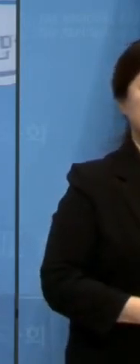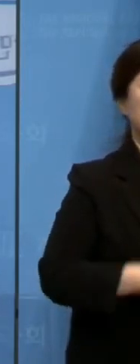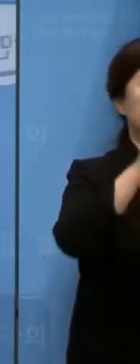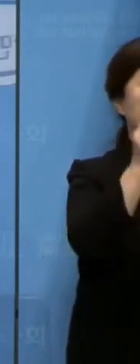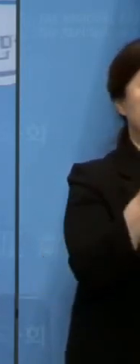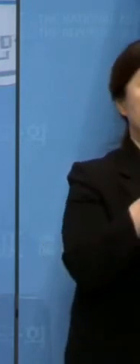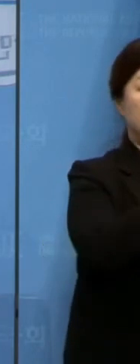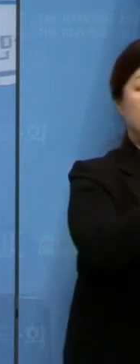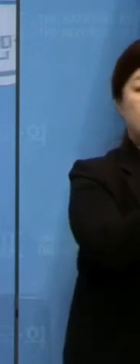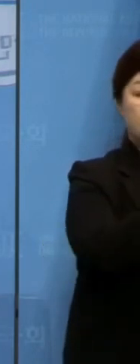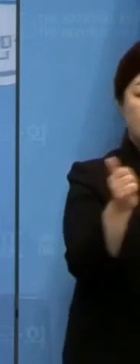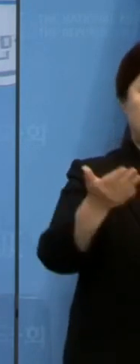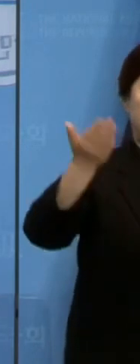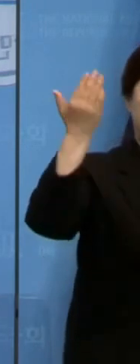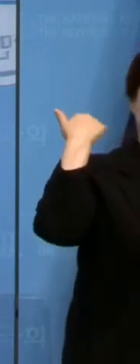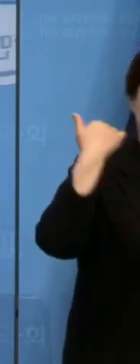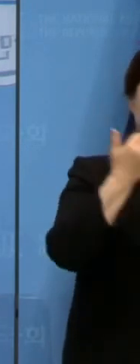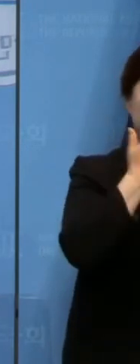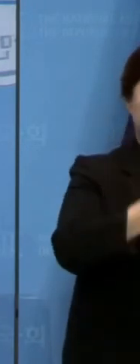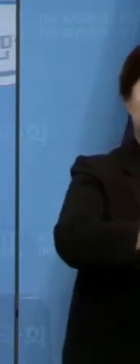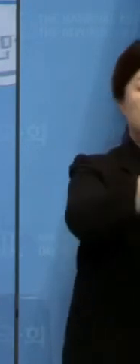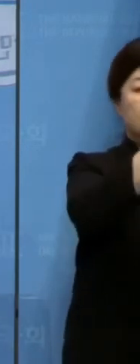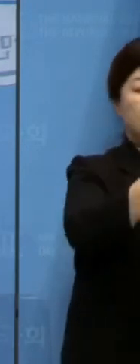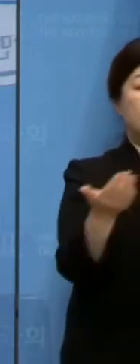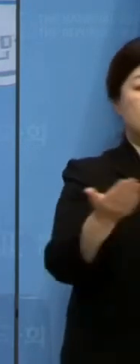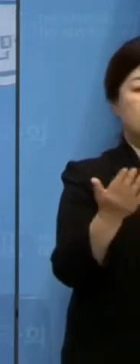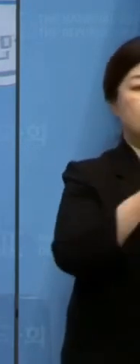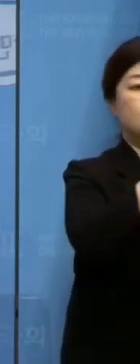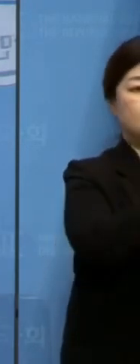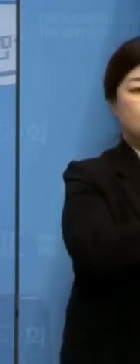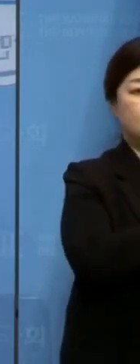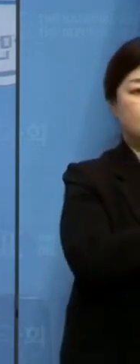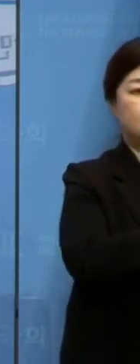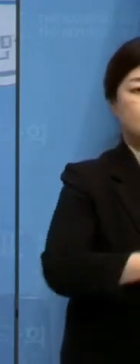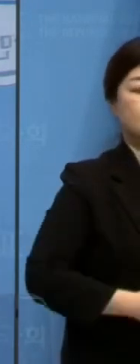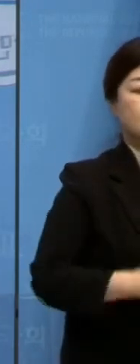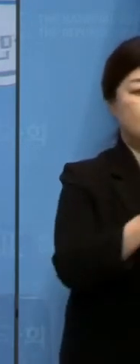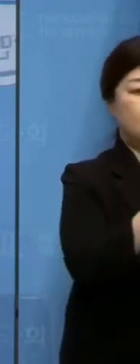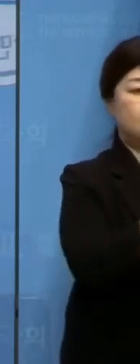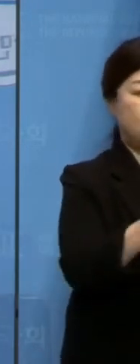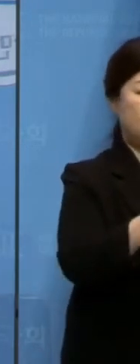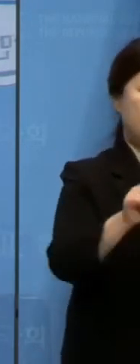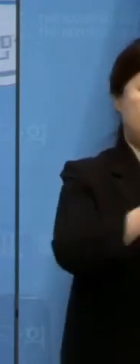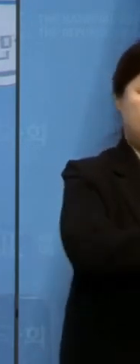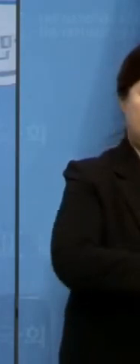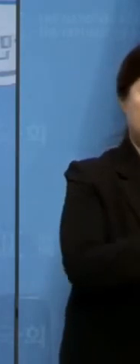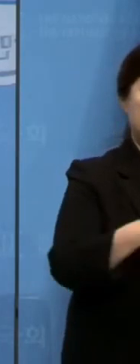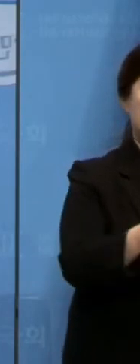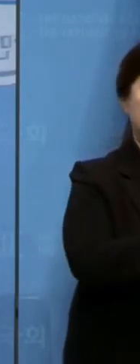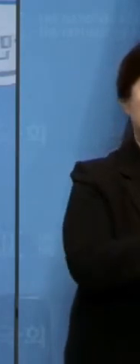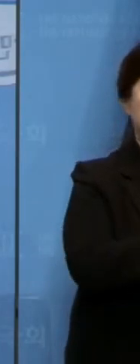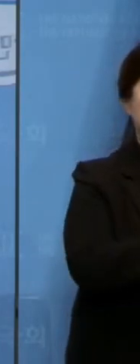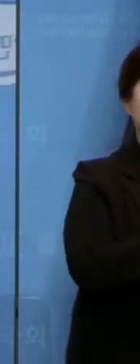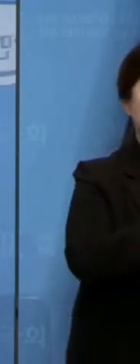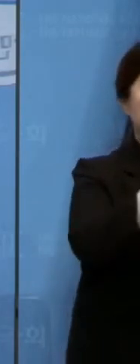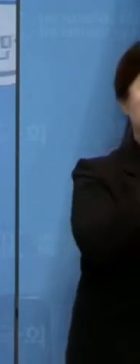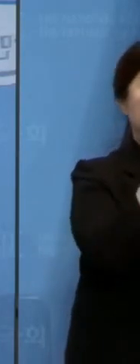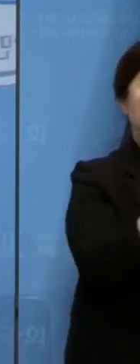오세훈 후보가 과거 서울시장 재직 당시 가족이 땅을 처분하기 위해